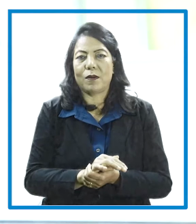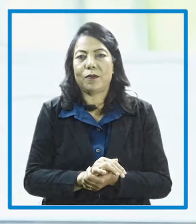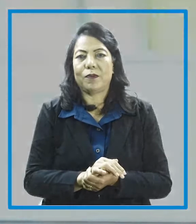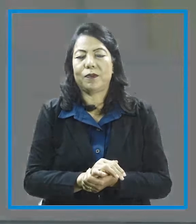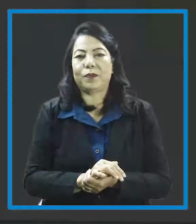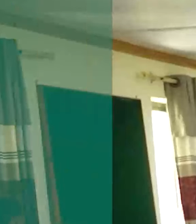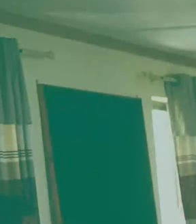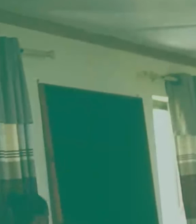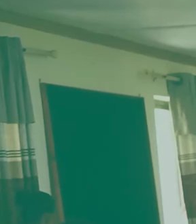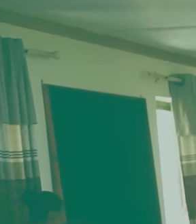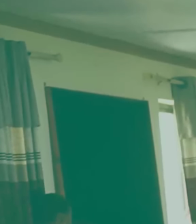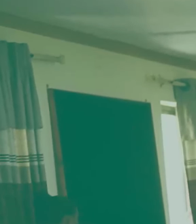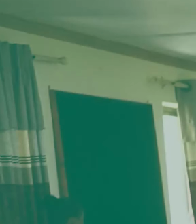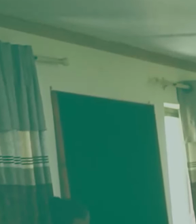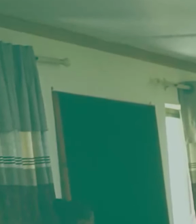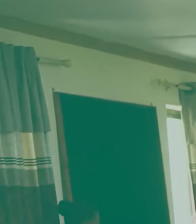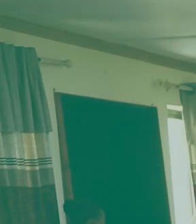भएको छ पर्सा शिक्षाले